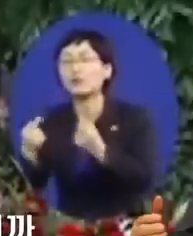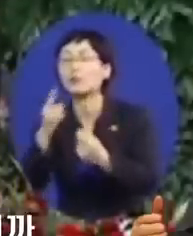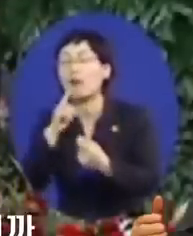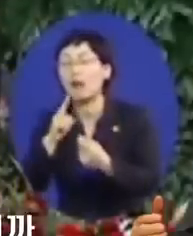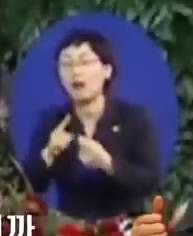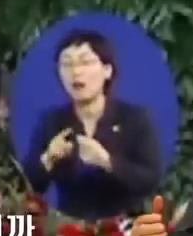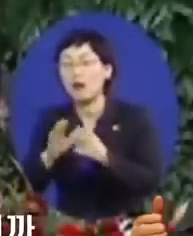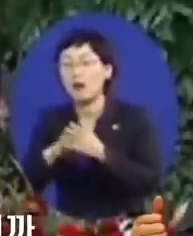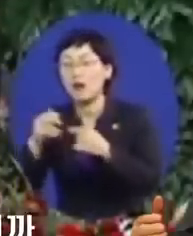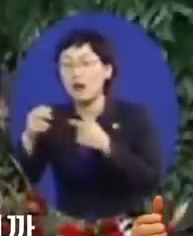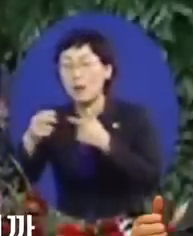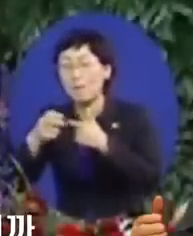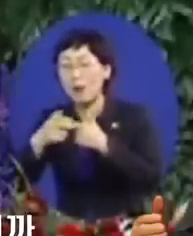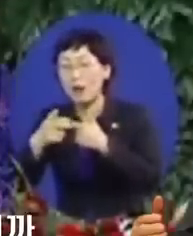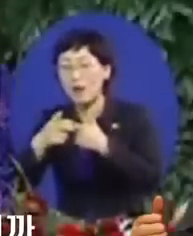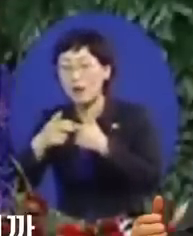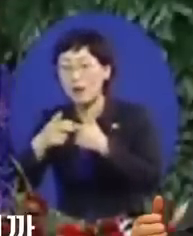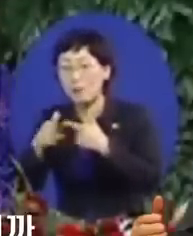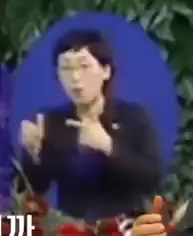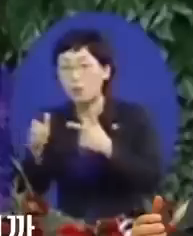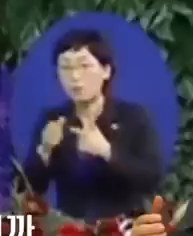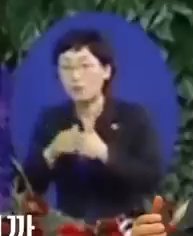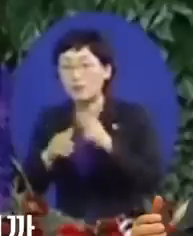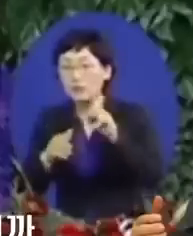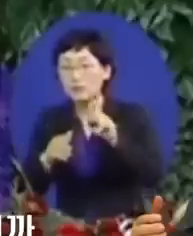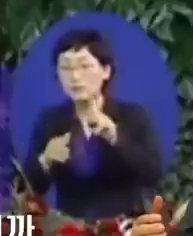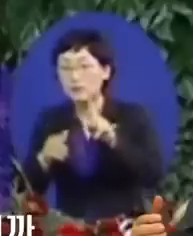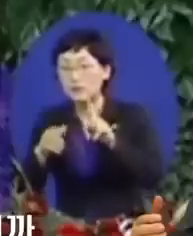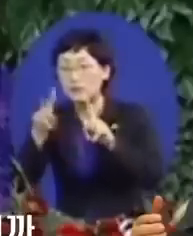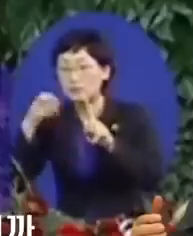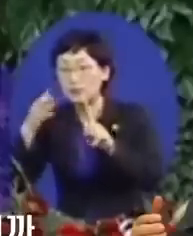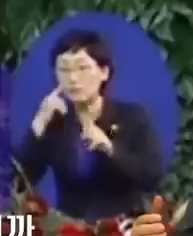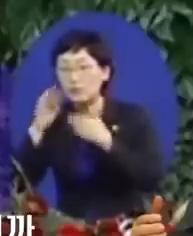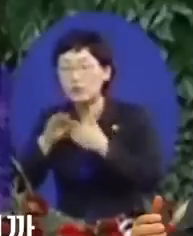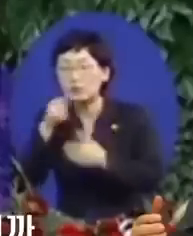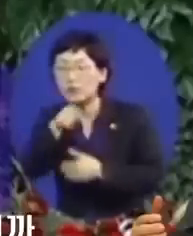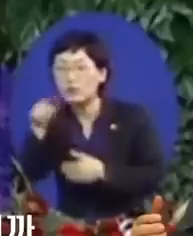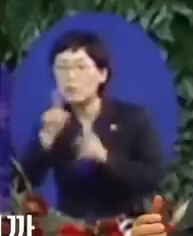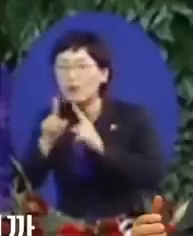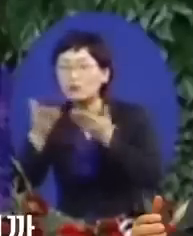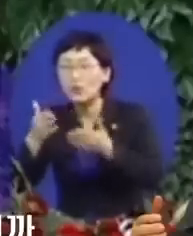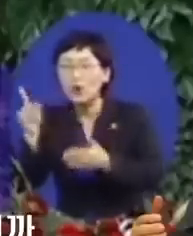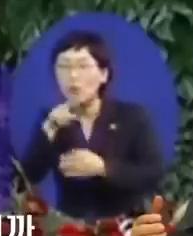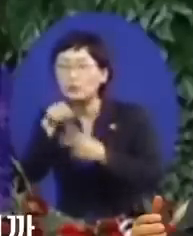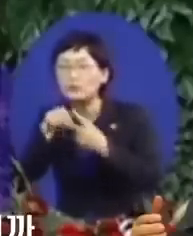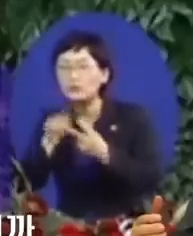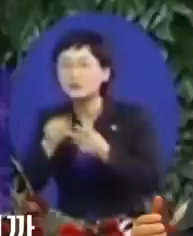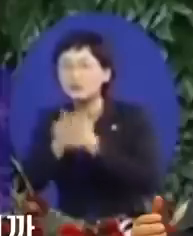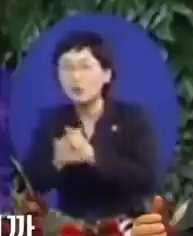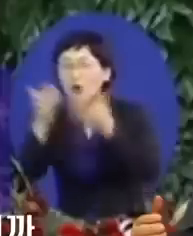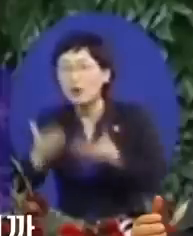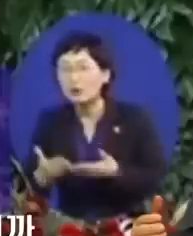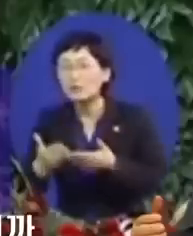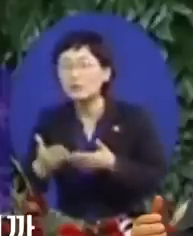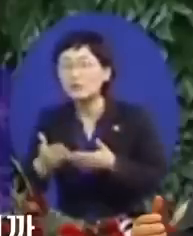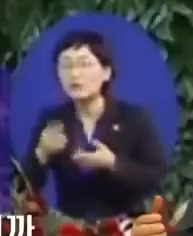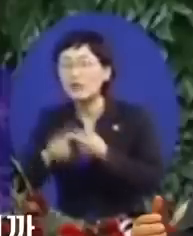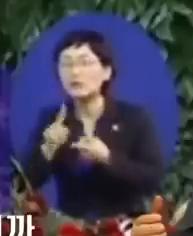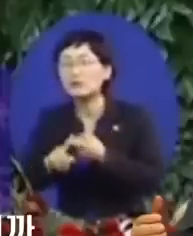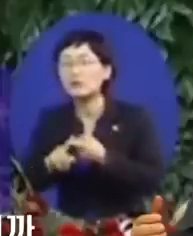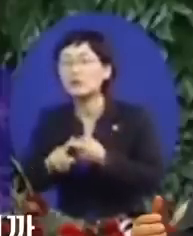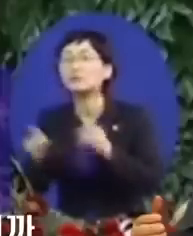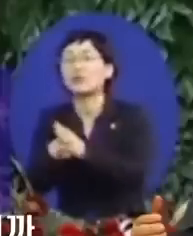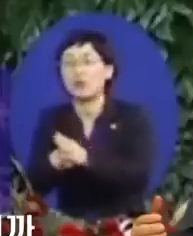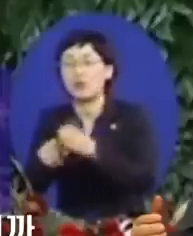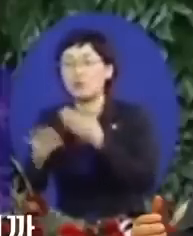마가복음 11장 24절에 내가 너에게 말하노니 무엇이든지 기도하고 구한 것은 받은 줄로 믿어라.